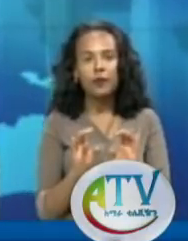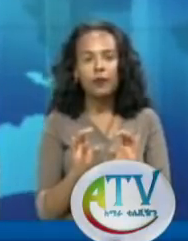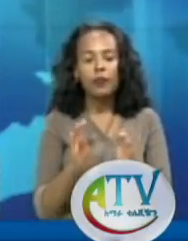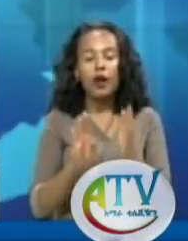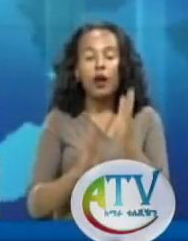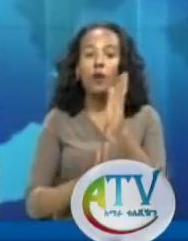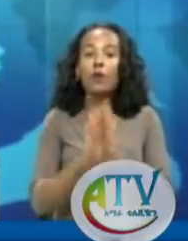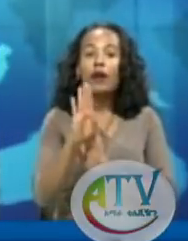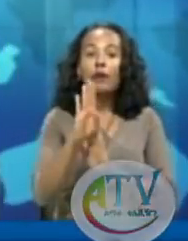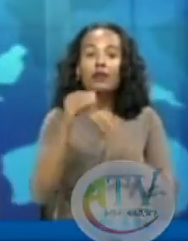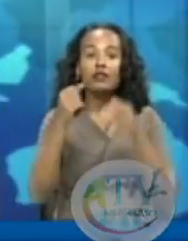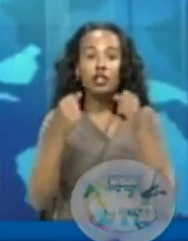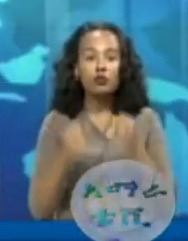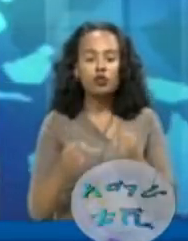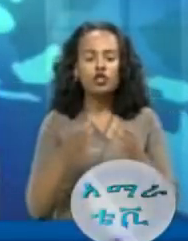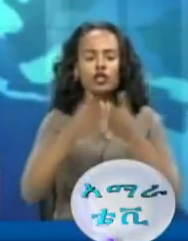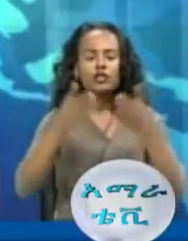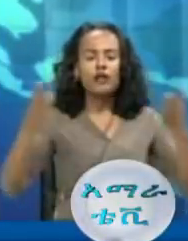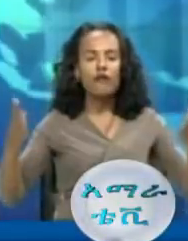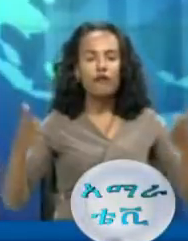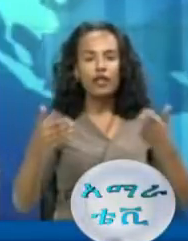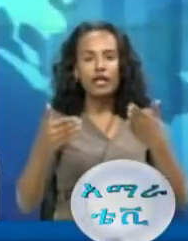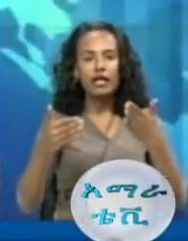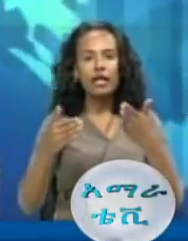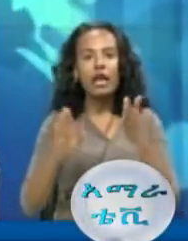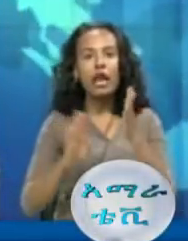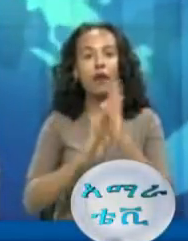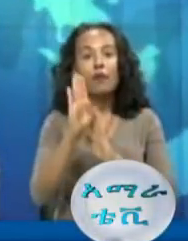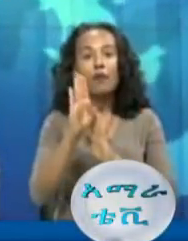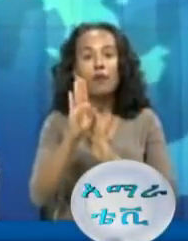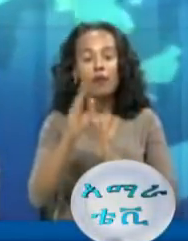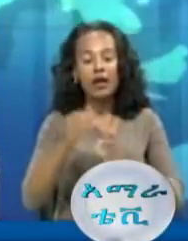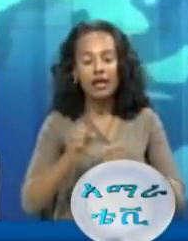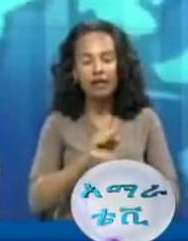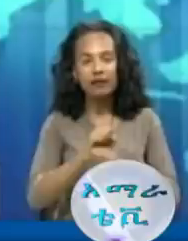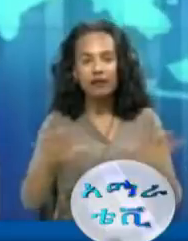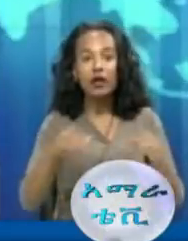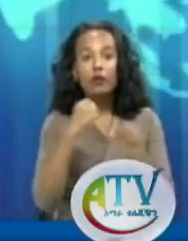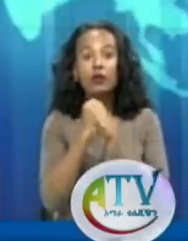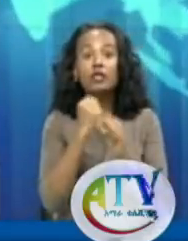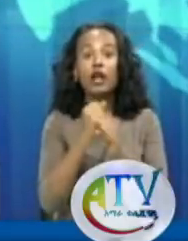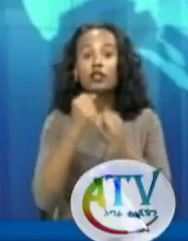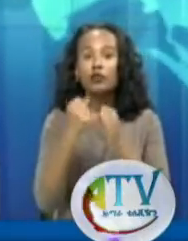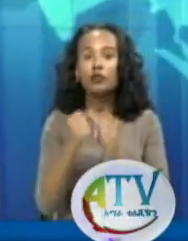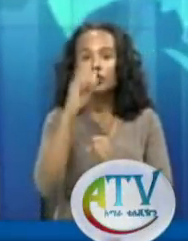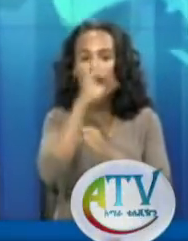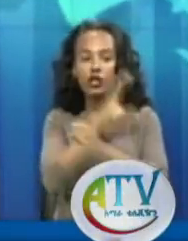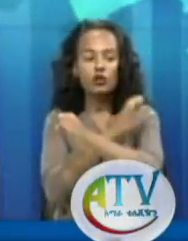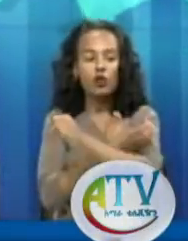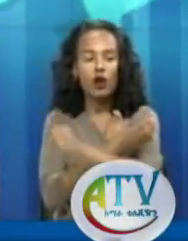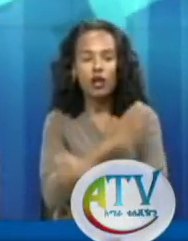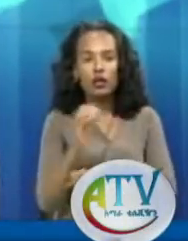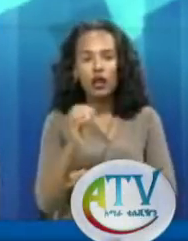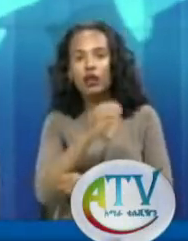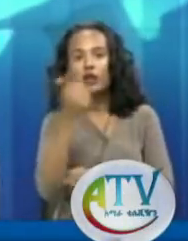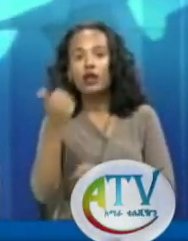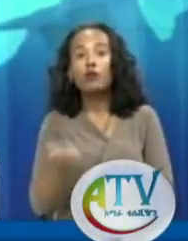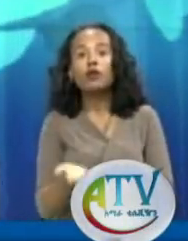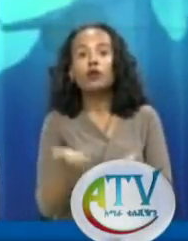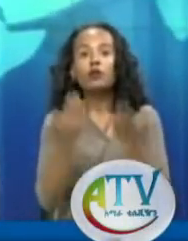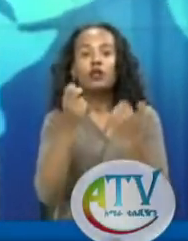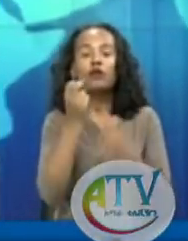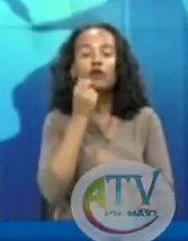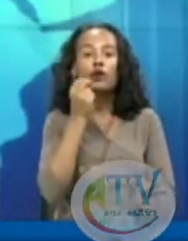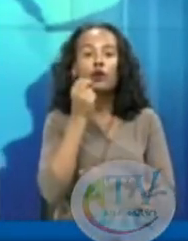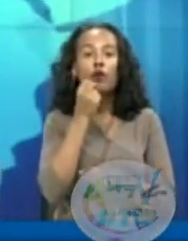መልማት የሚችል ሰፊ ለም መሬት፣ መስራት የሚችል የሰው ኃይልና ለሌላም የሚተርፍ የውሃ